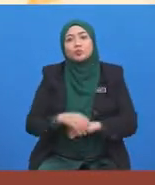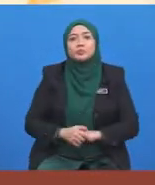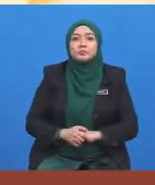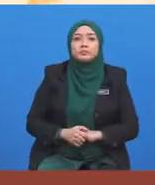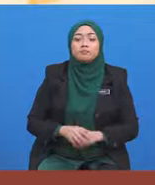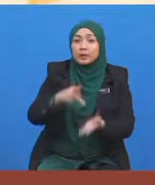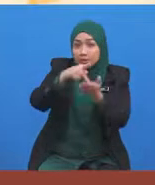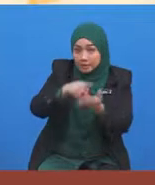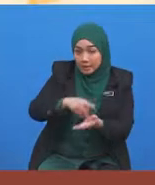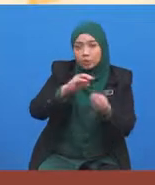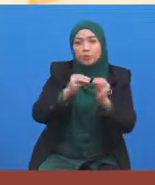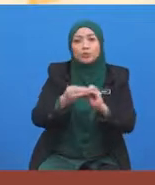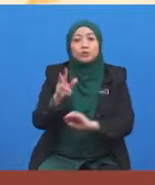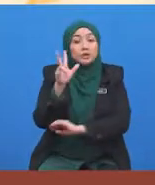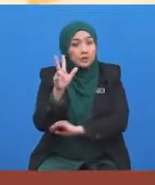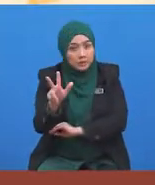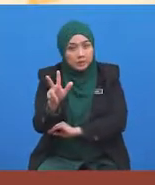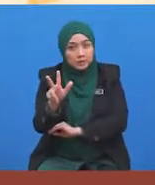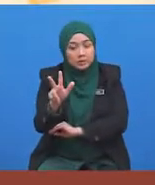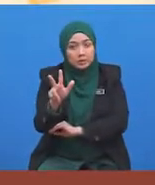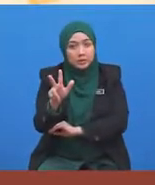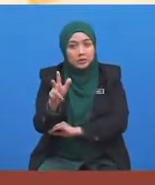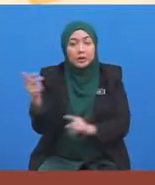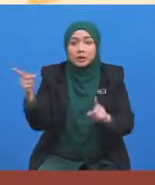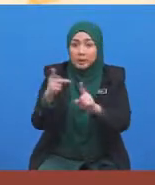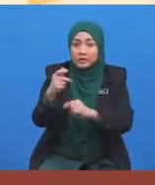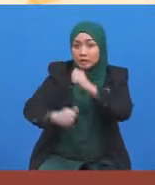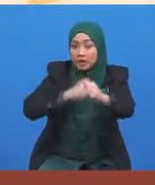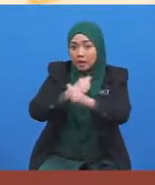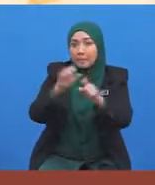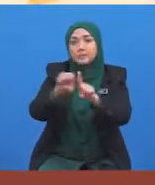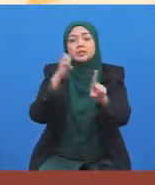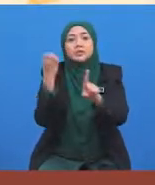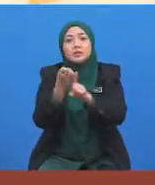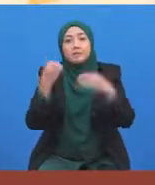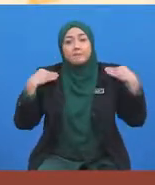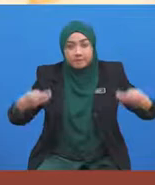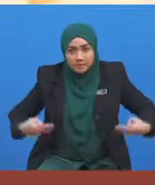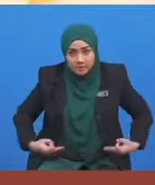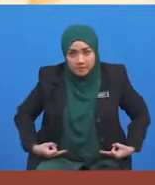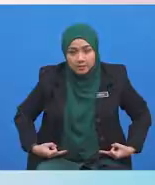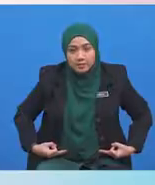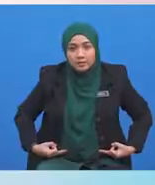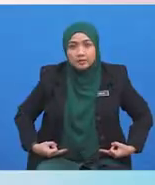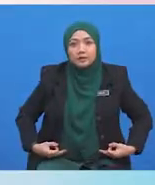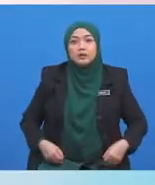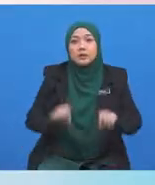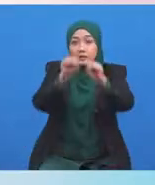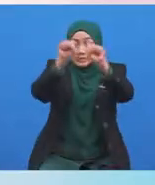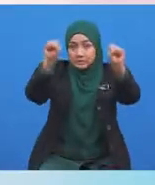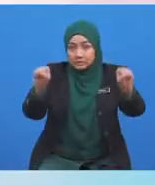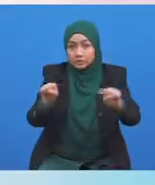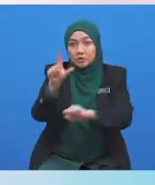Kesan ketiga kejadian gerakan jisim terhadap alam sekitar fizikal ialah terhadap sistem